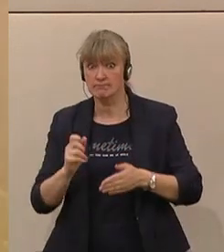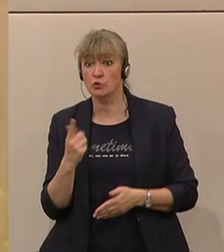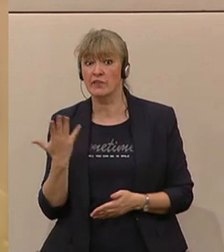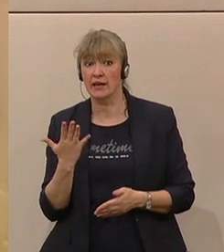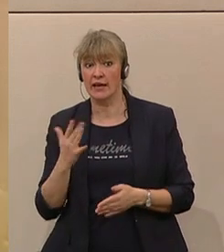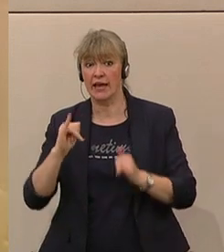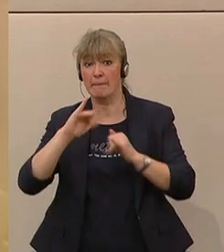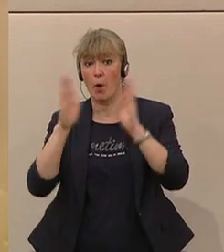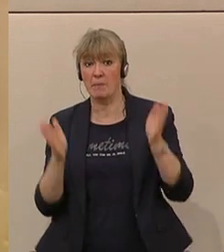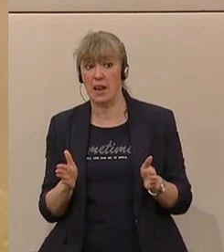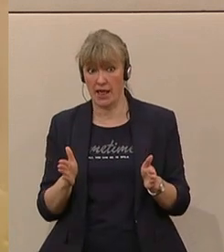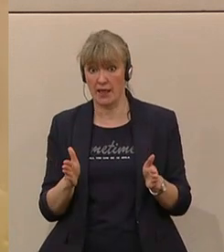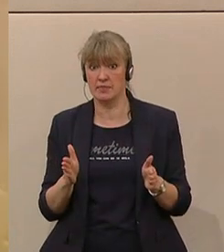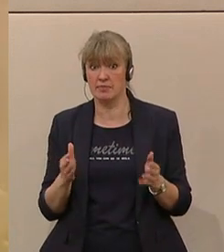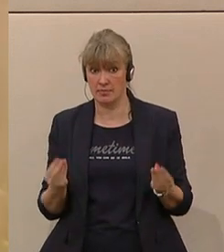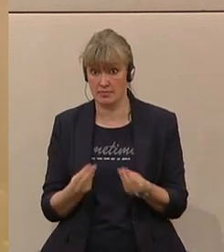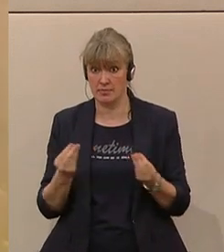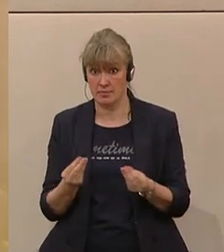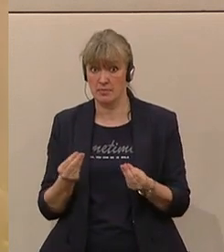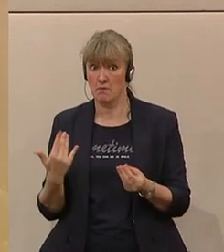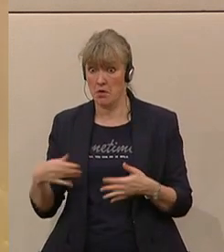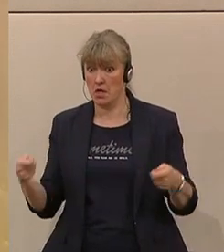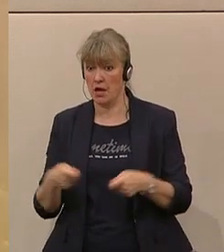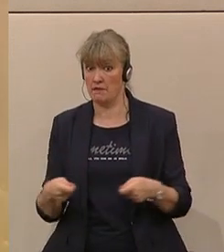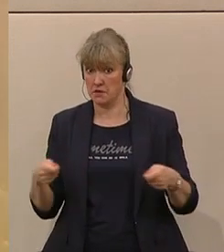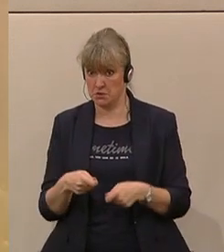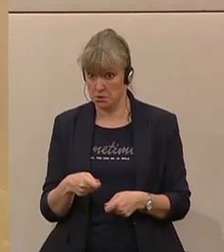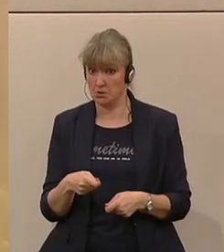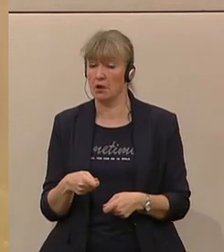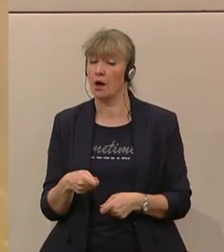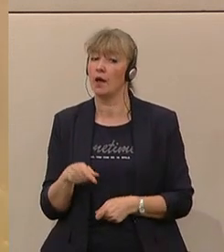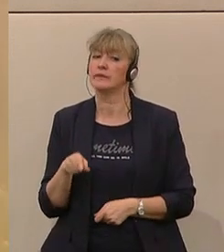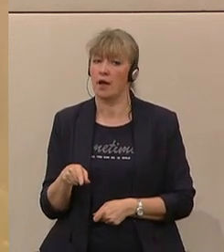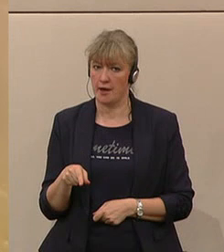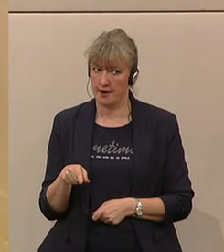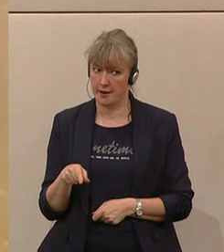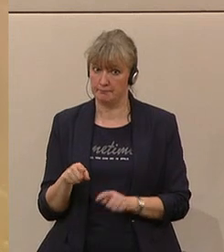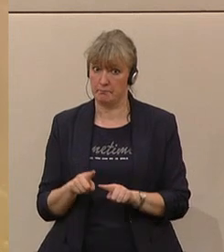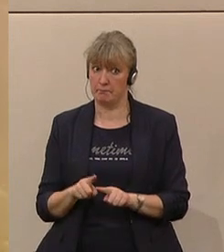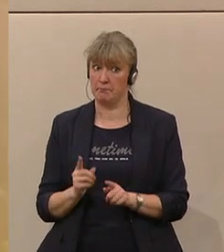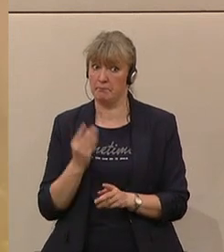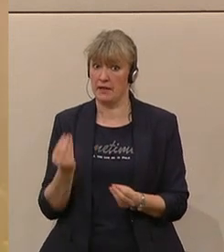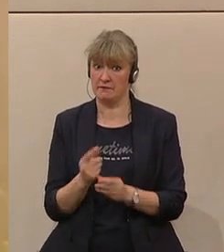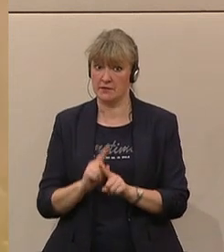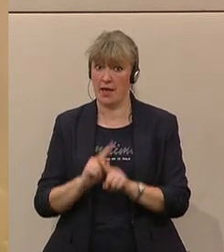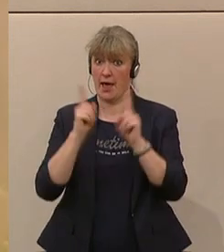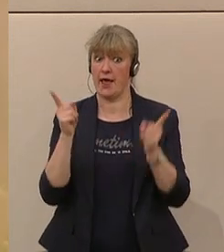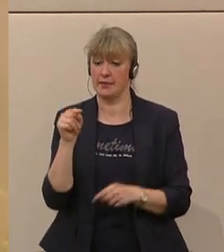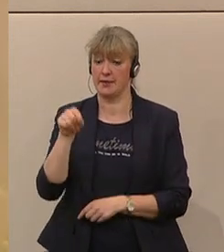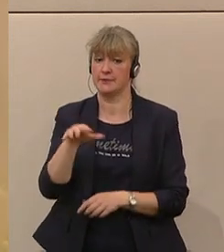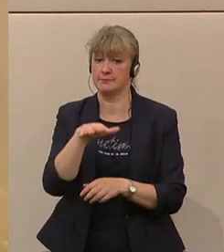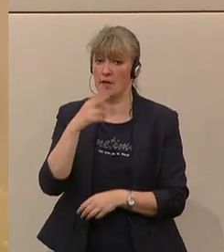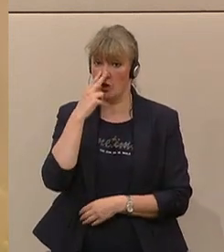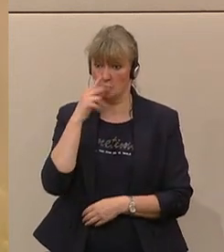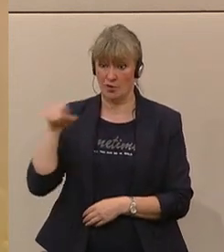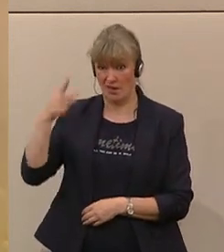investiert in Immobilien. Und das schaut schon ein bisschen anders aus. Und dann hat Herr Pierer im